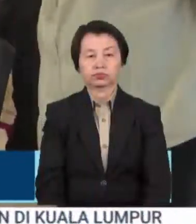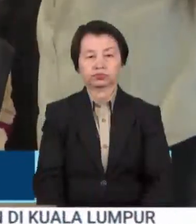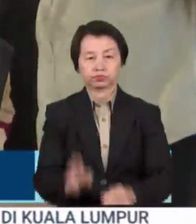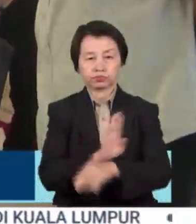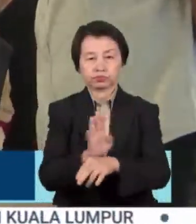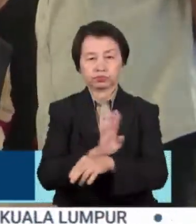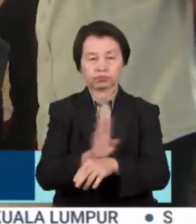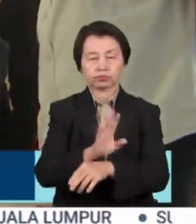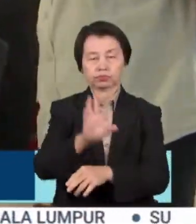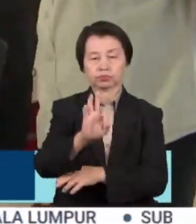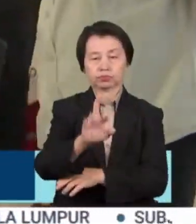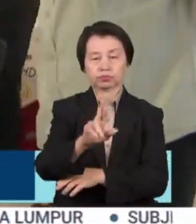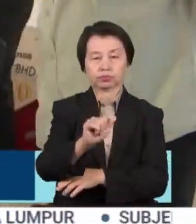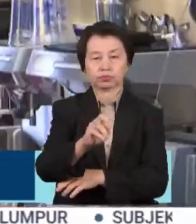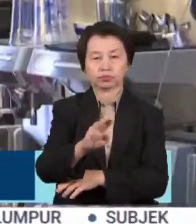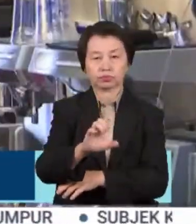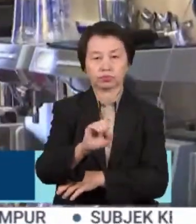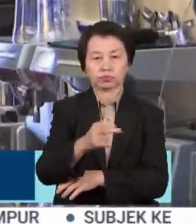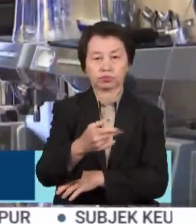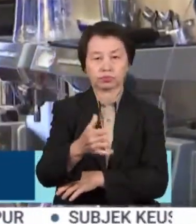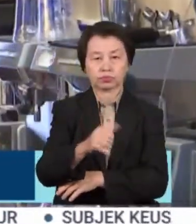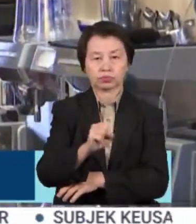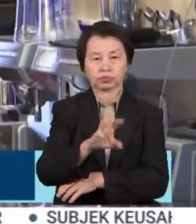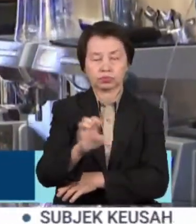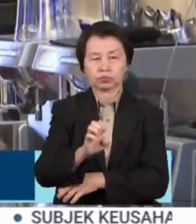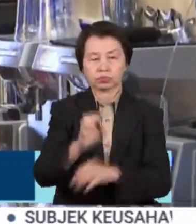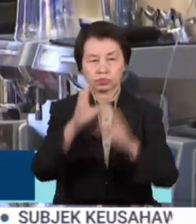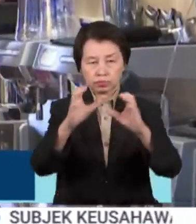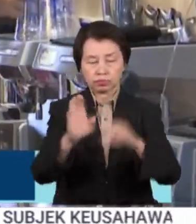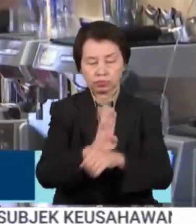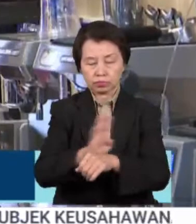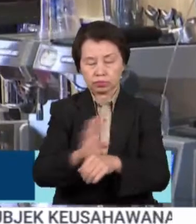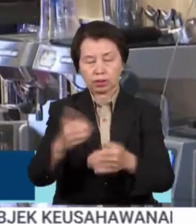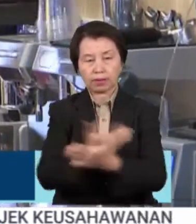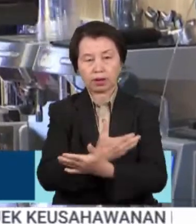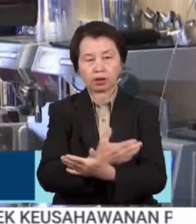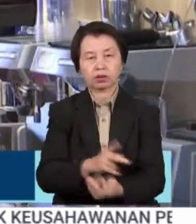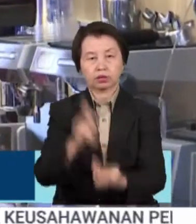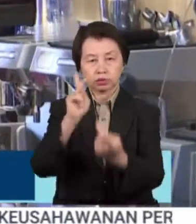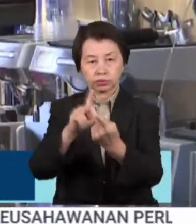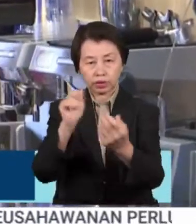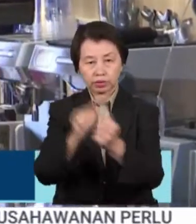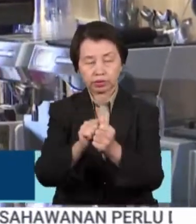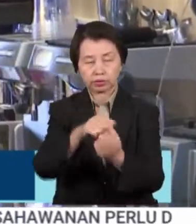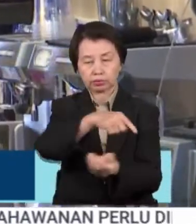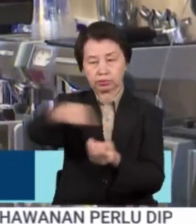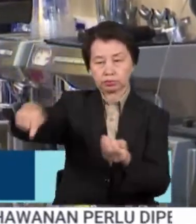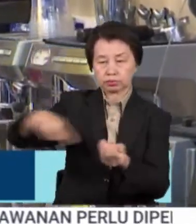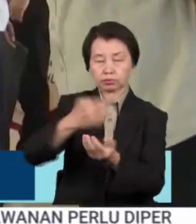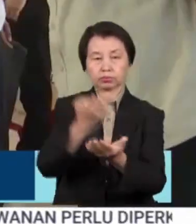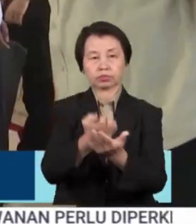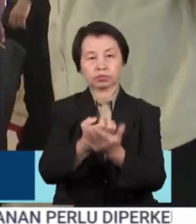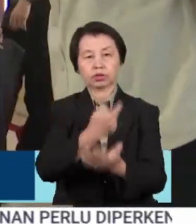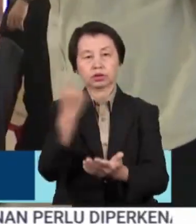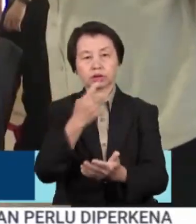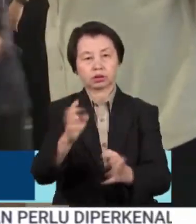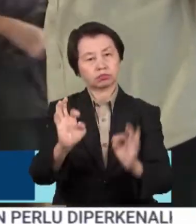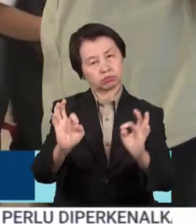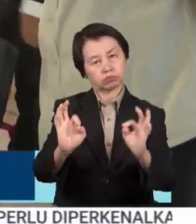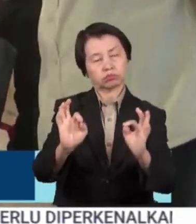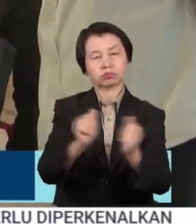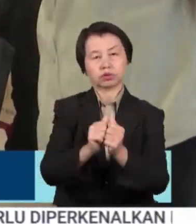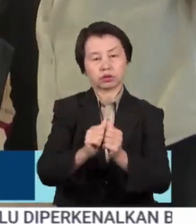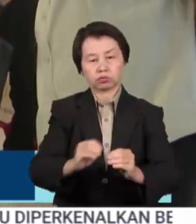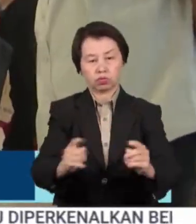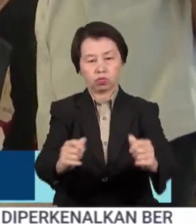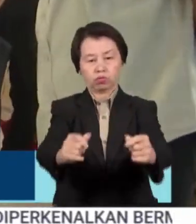Usahawan franchise digesa untuk mengadaptasi kaedah perniagaan baharu. Ia bersesuaian dengan persekitaran ekonomi yang sentiasa dinamik dan